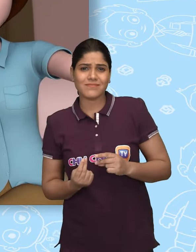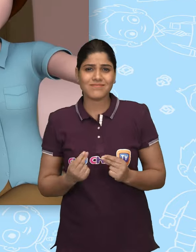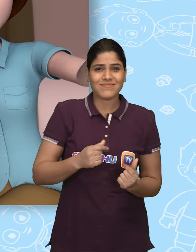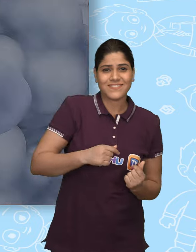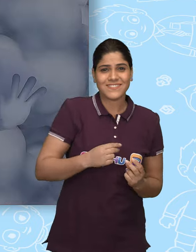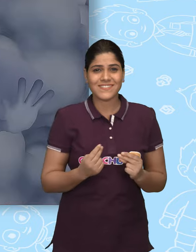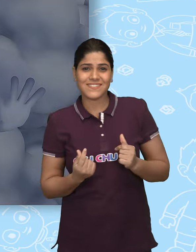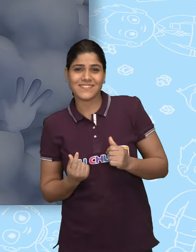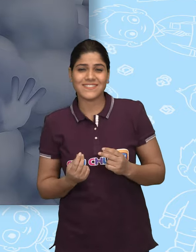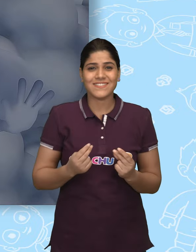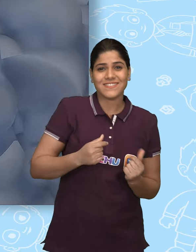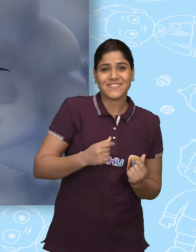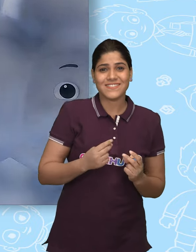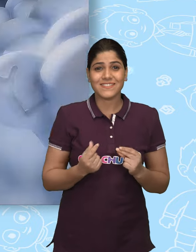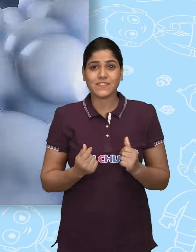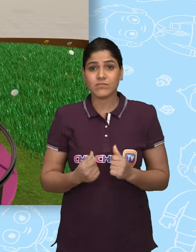ना।